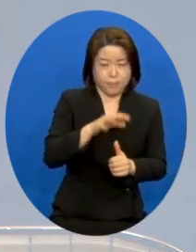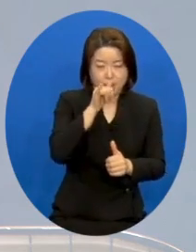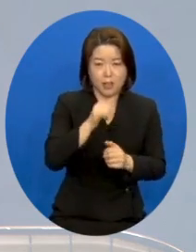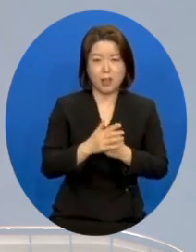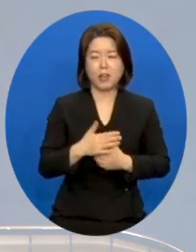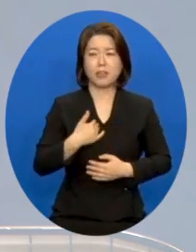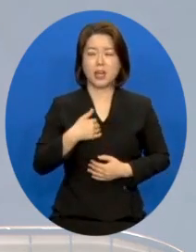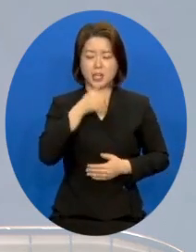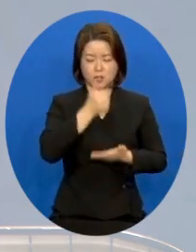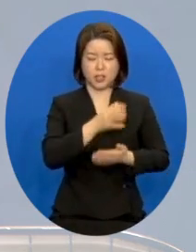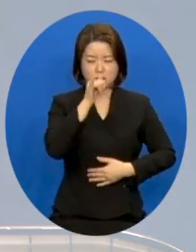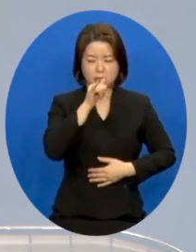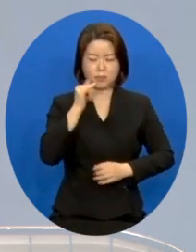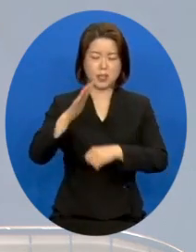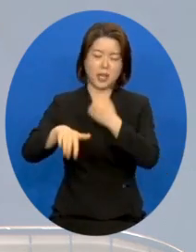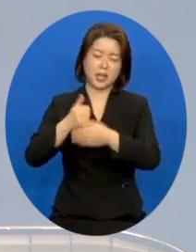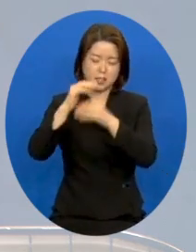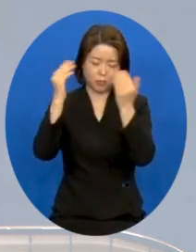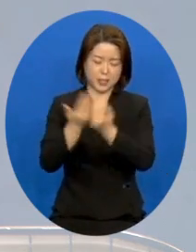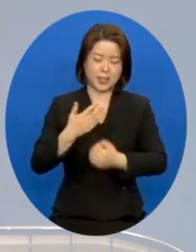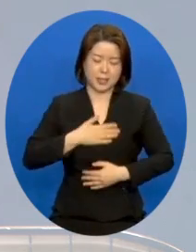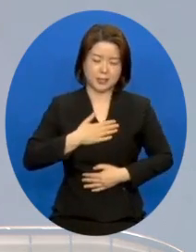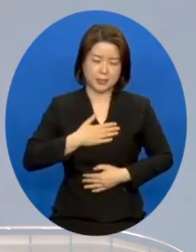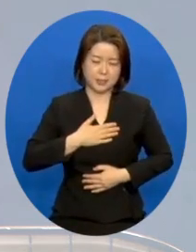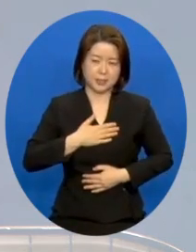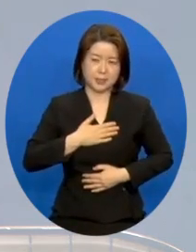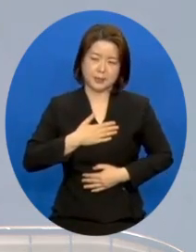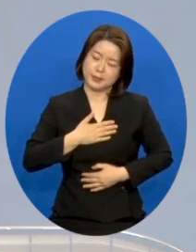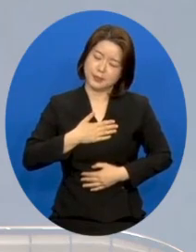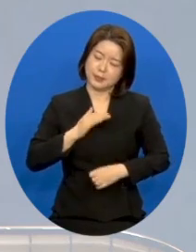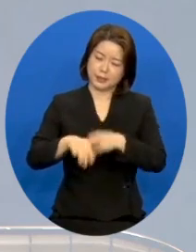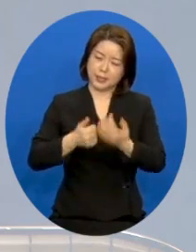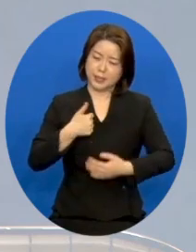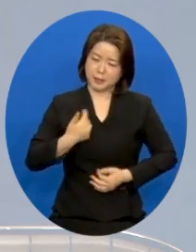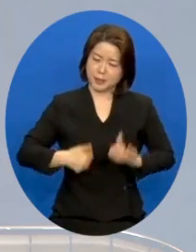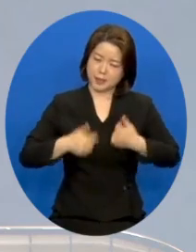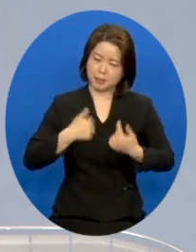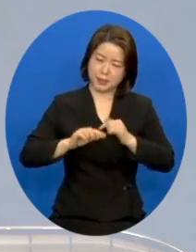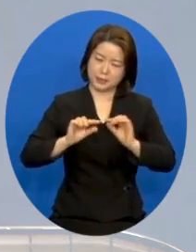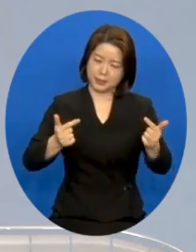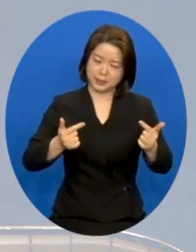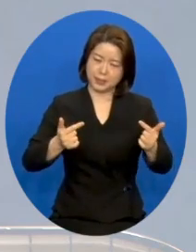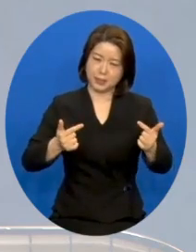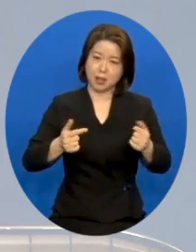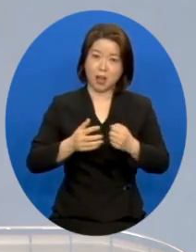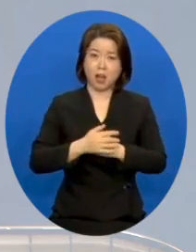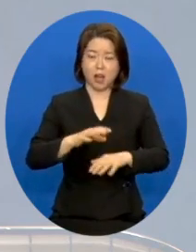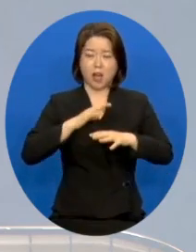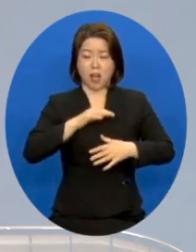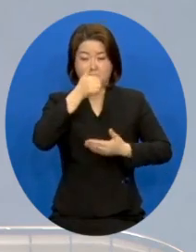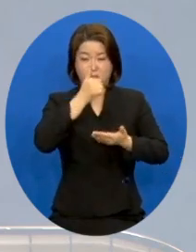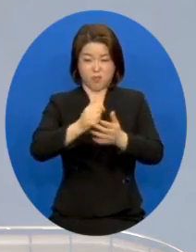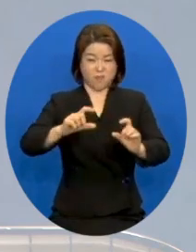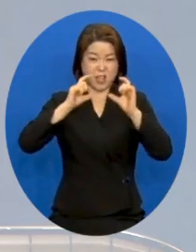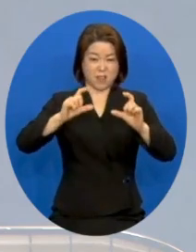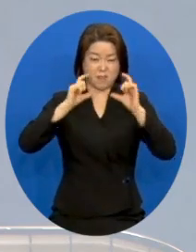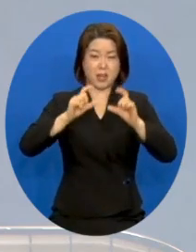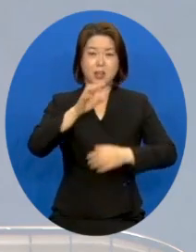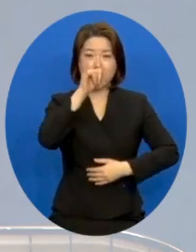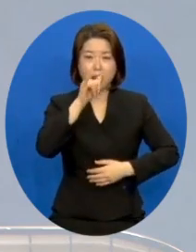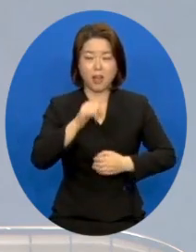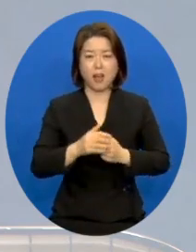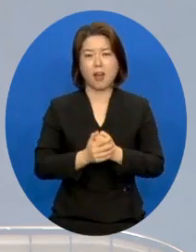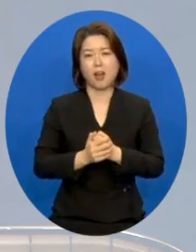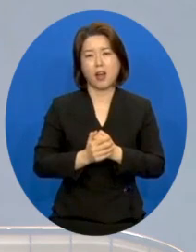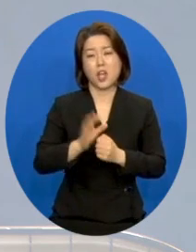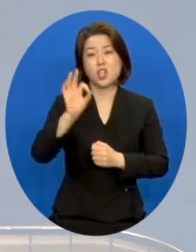하나님 듯 아아아 싫 거야 하나님의 날을 기뻐하지 않으실 거야 무서운 정재 감의 빠뜨리 입니다 갈현 유아